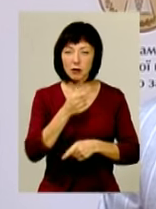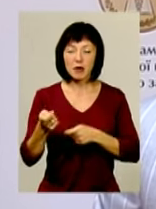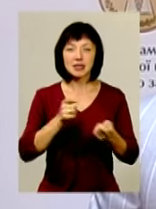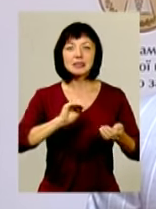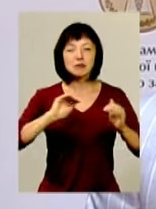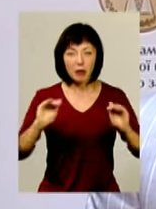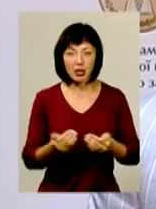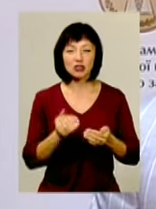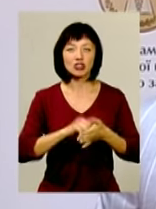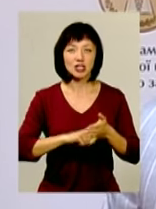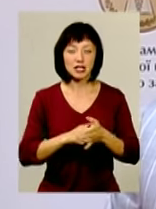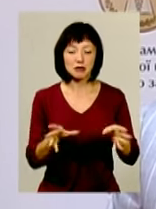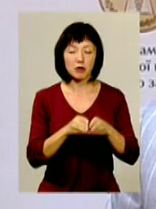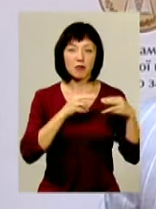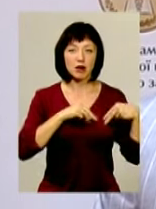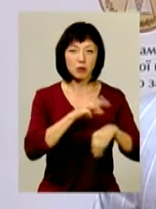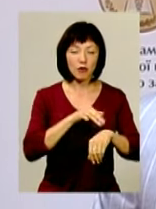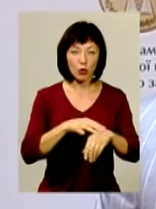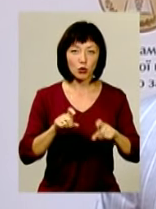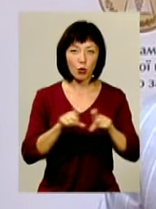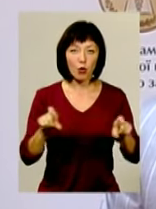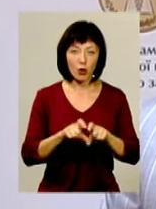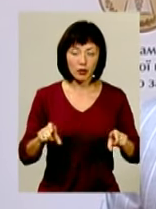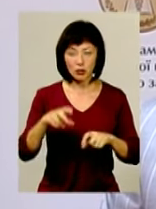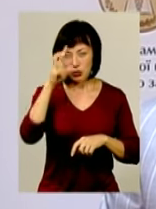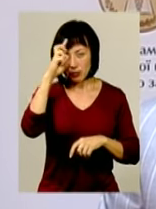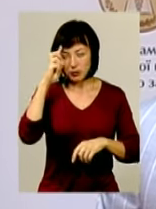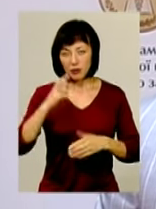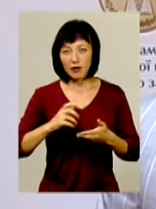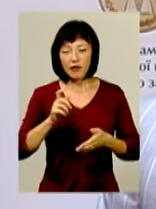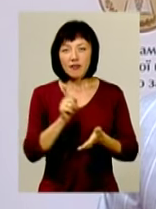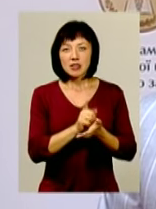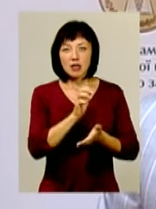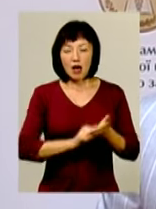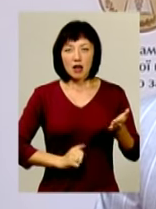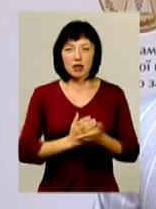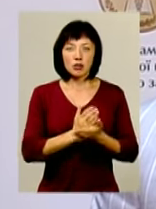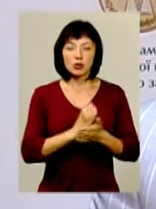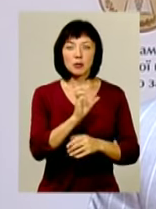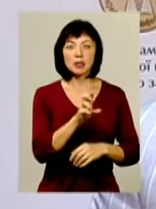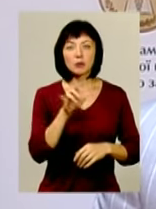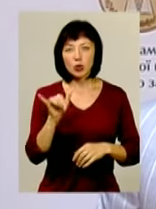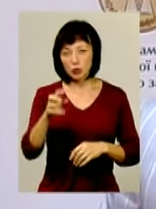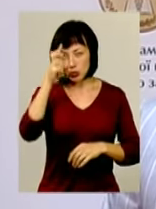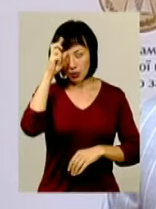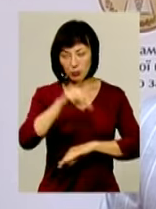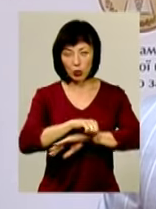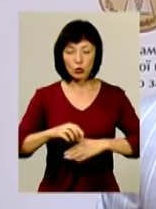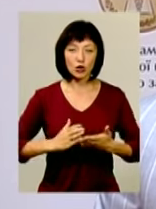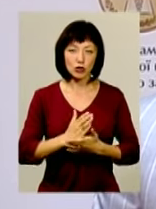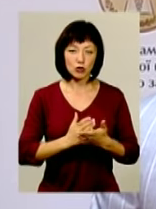з правоохоронними органами, всіма іншими, Державна фіскальна служба, Служба безпеки України і Державна